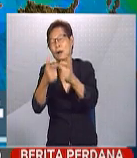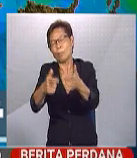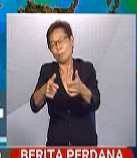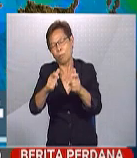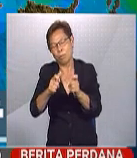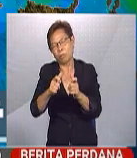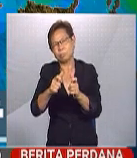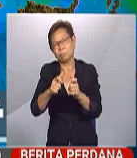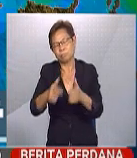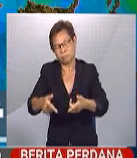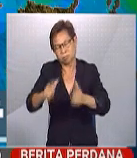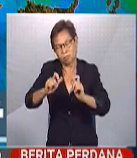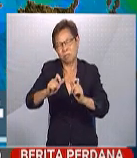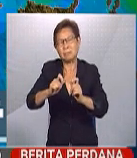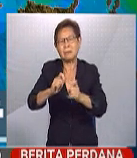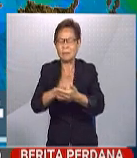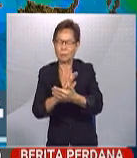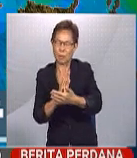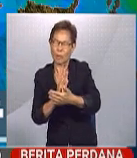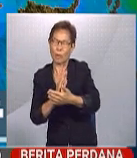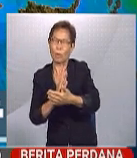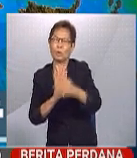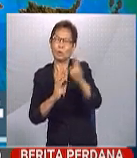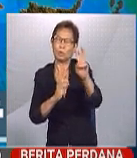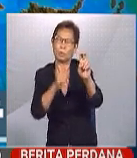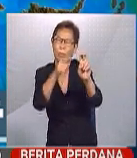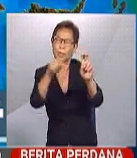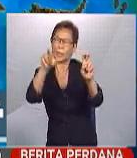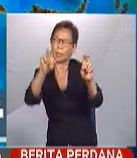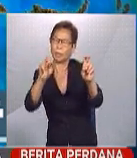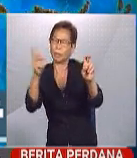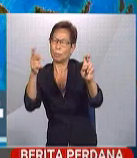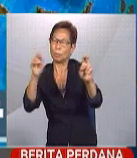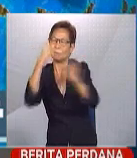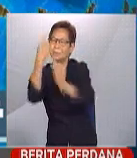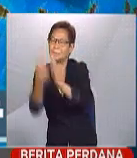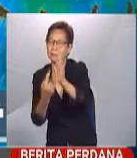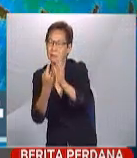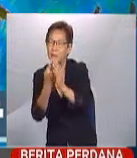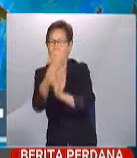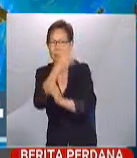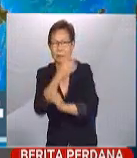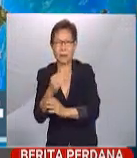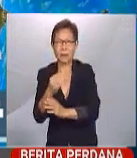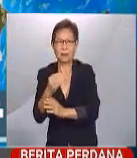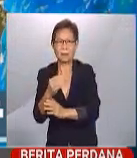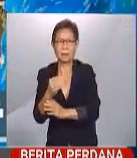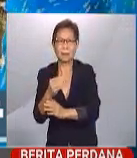kelajuan yang agak sederhana sekitar 20 hingga ke 30 km sejam. Dan